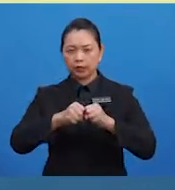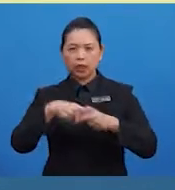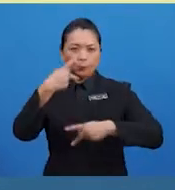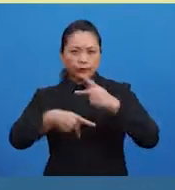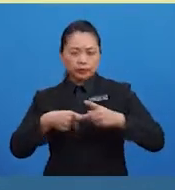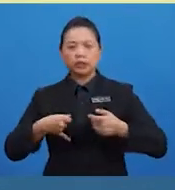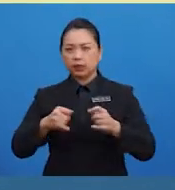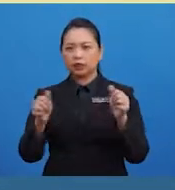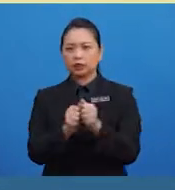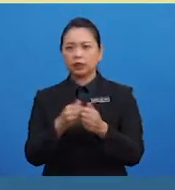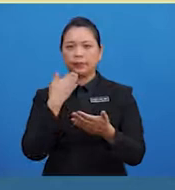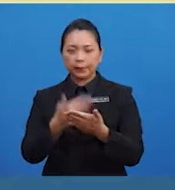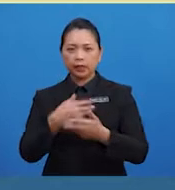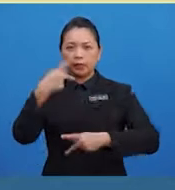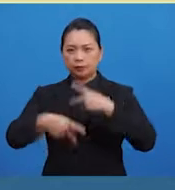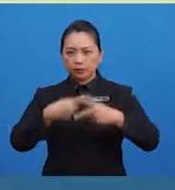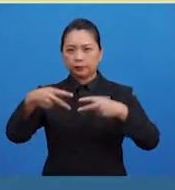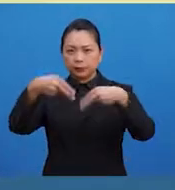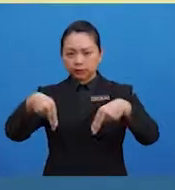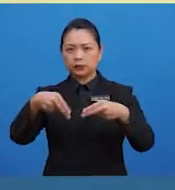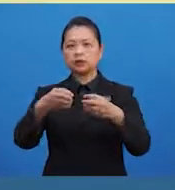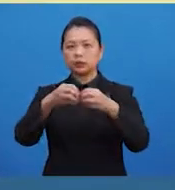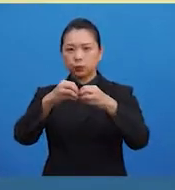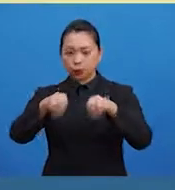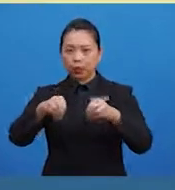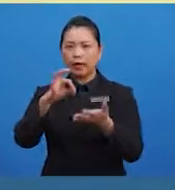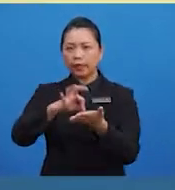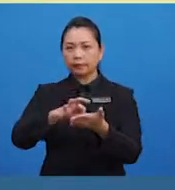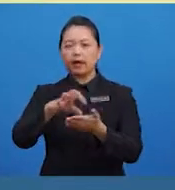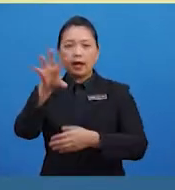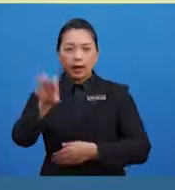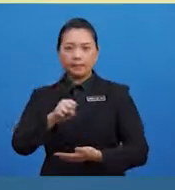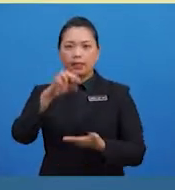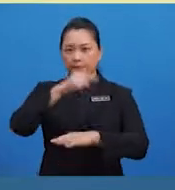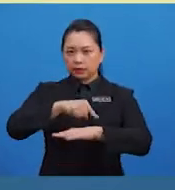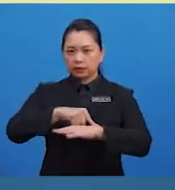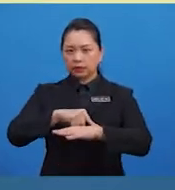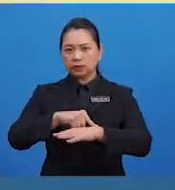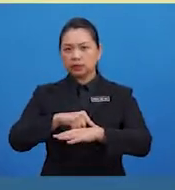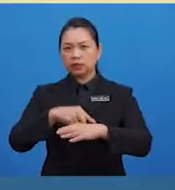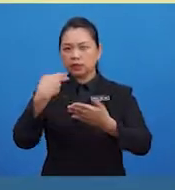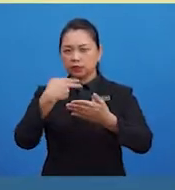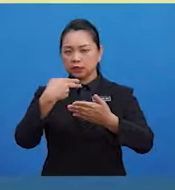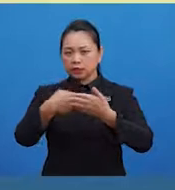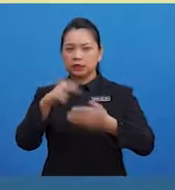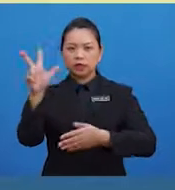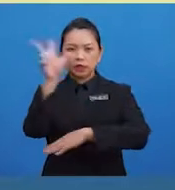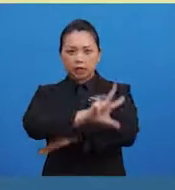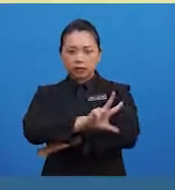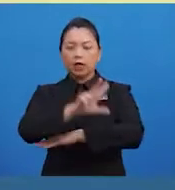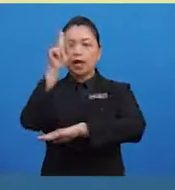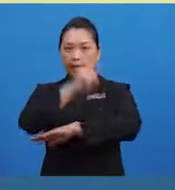baik. Proses penetasan telur ayam mengambil masa sehingga 3 hari iaitu pada